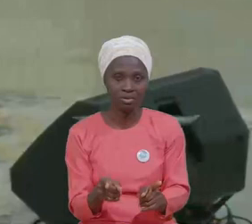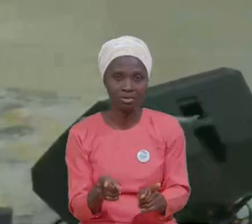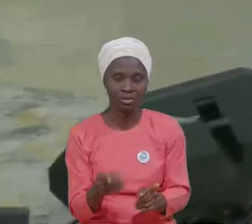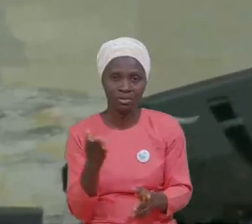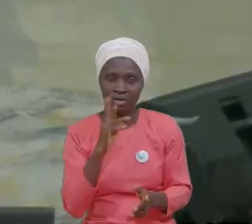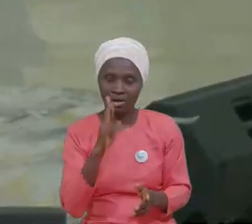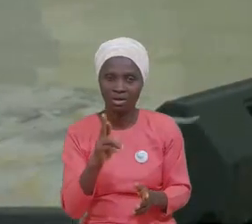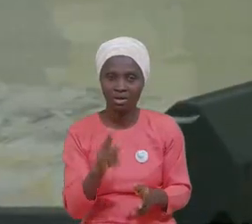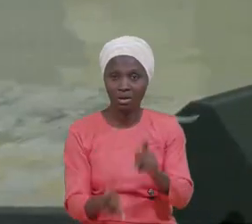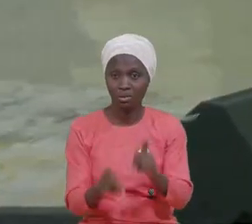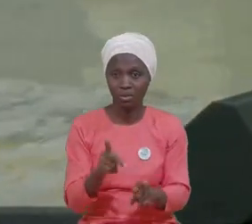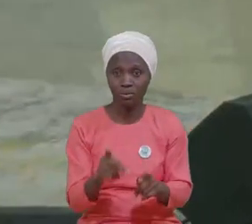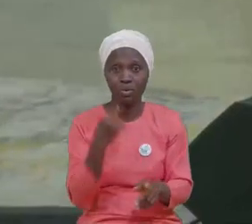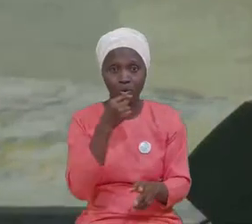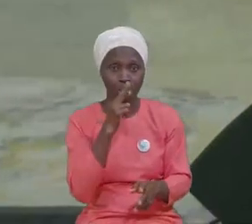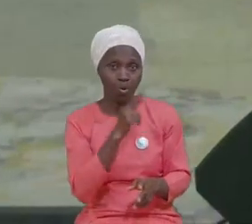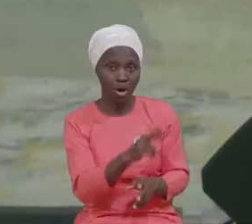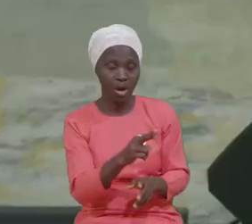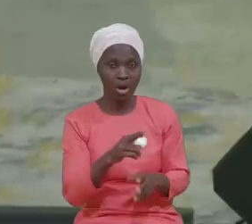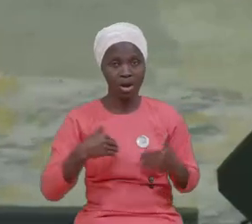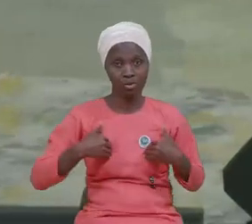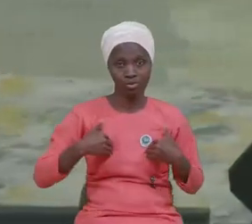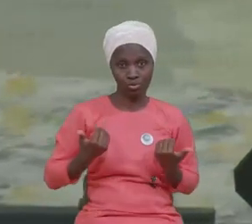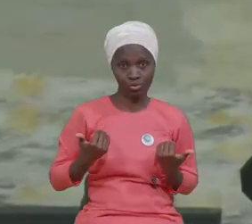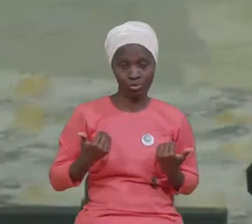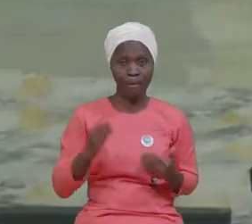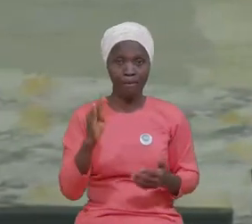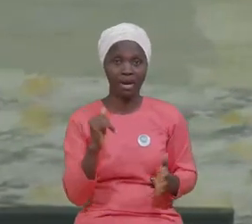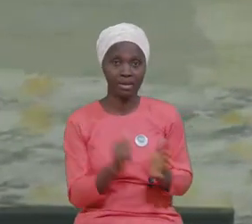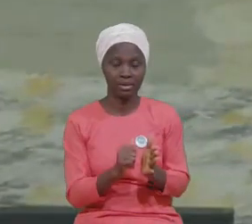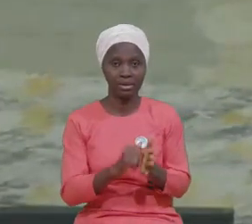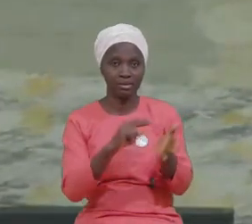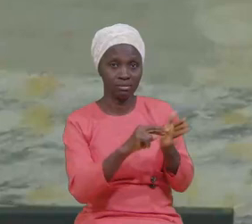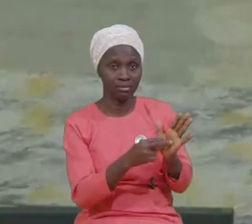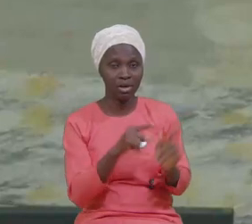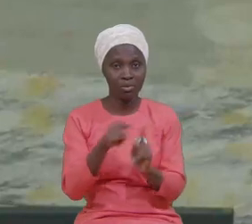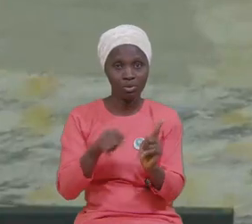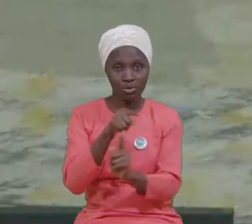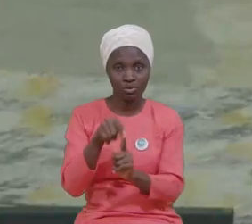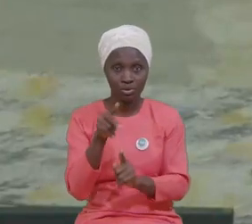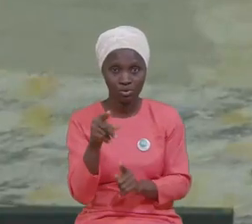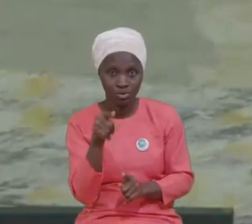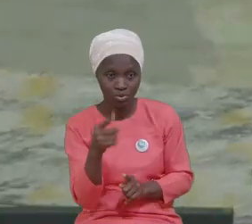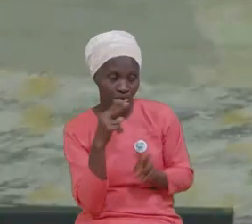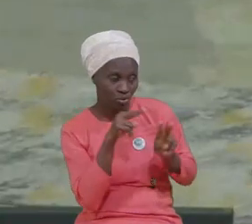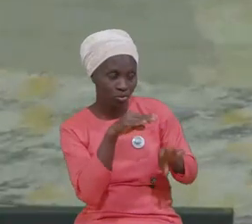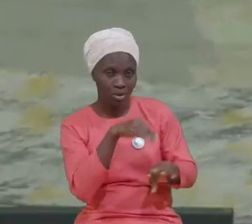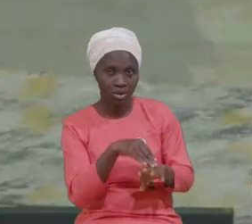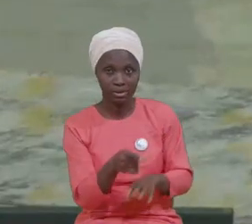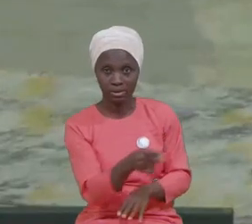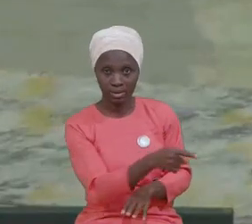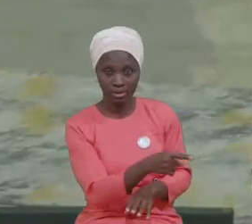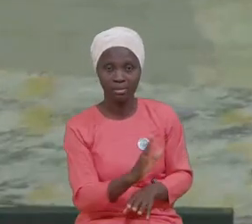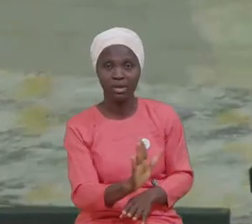Mais il y a des gens qui sont des jeunes par cette définition. Mais quand vous les regardez, leur